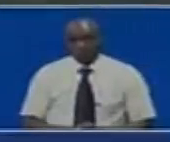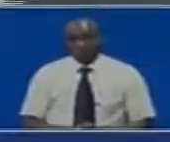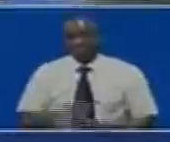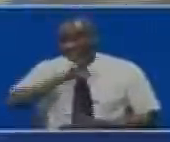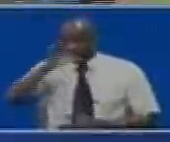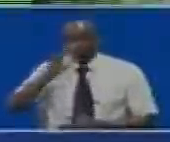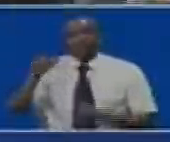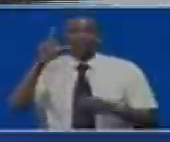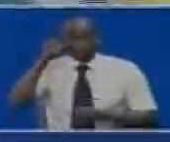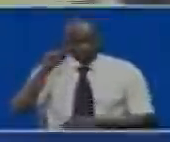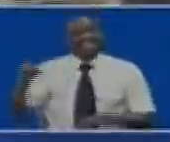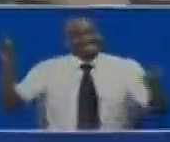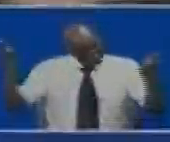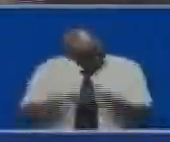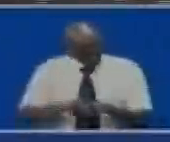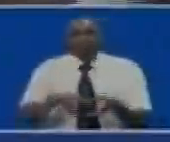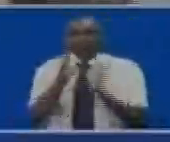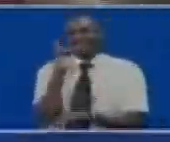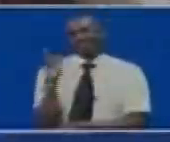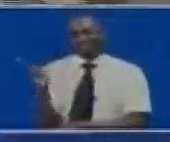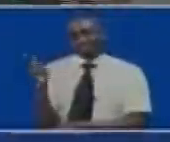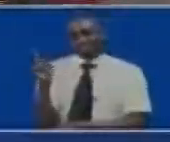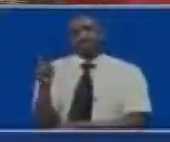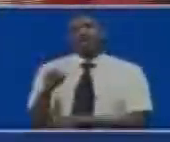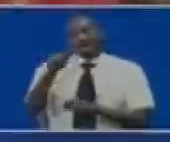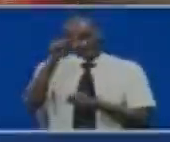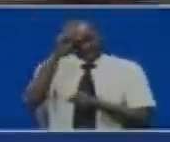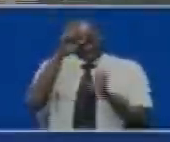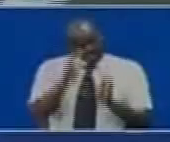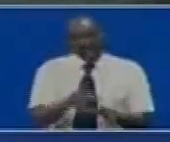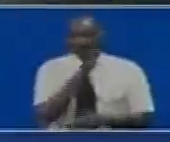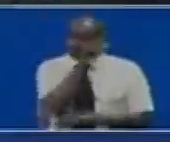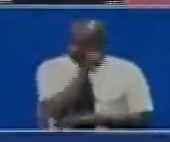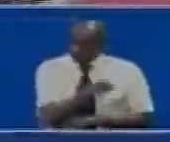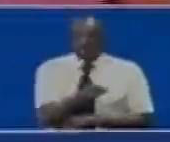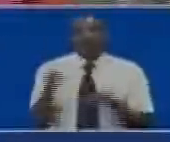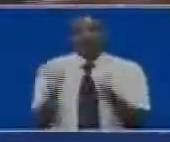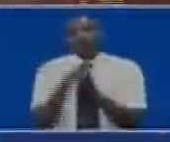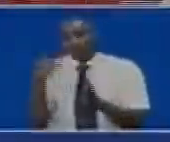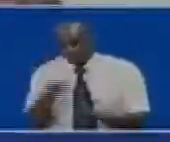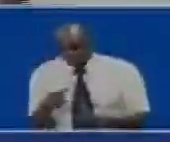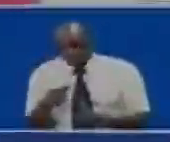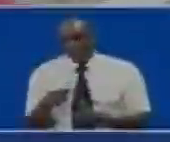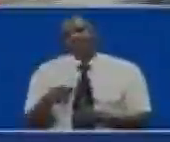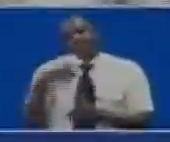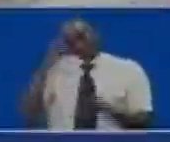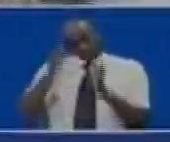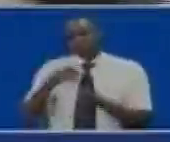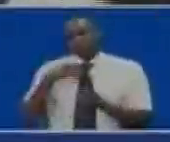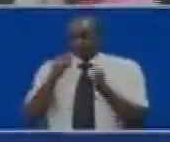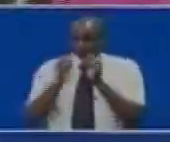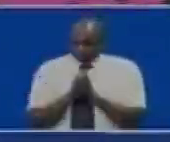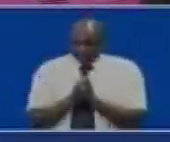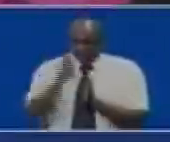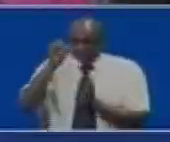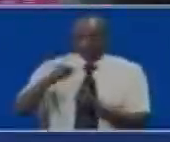Kaunti ya Mombasa taswira ilikuwa hiyo hiyo. Wafuasi wa gavana Ali Hassan Joho walipokabiliana na wale wa mgombea wa kiti cha ugavana, mbunge